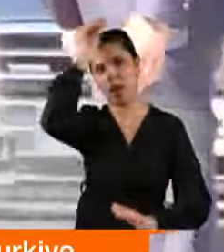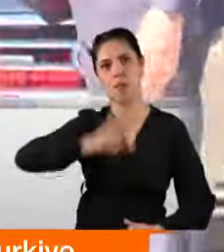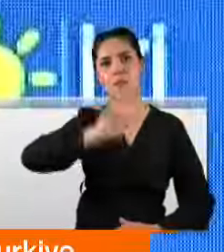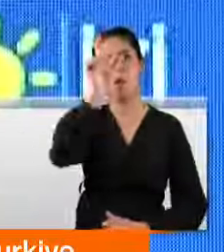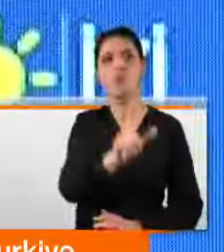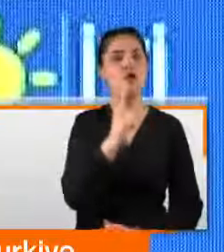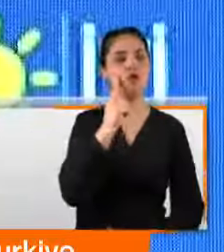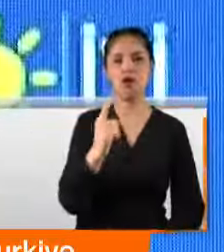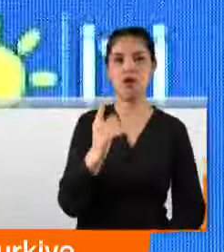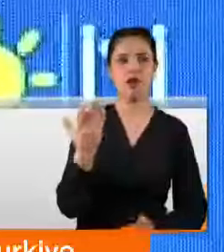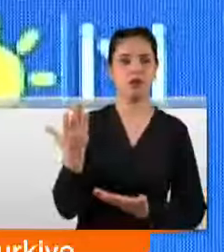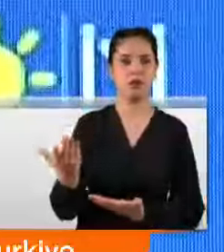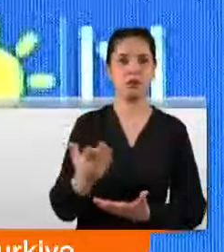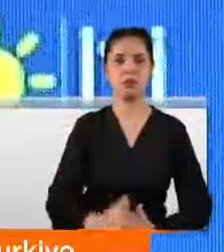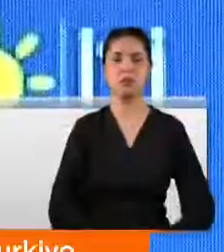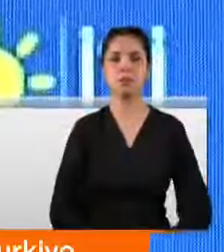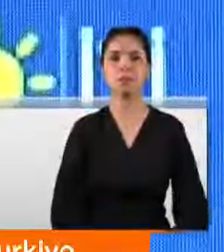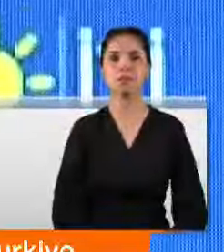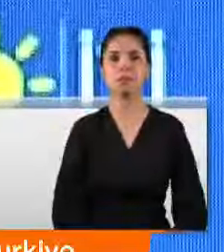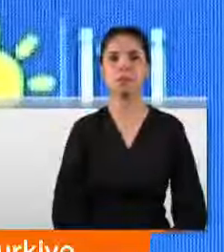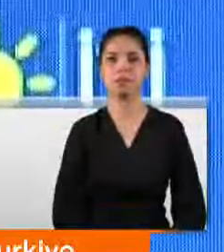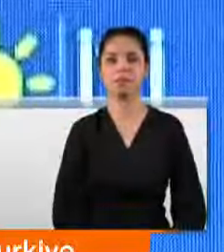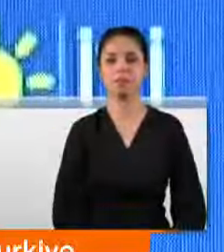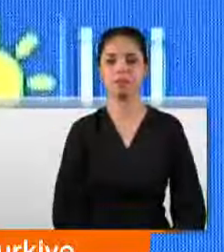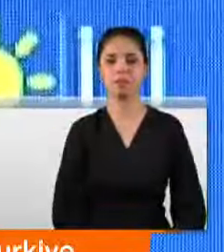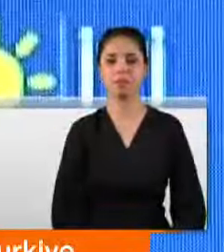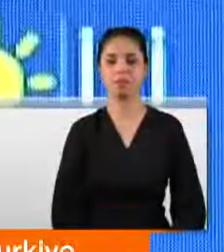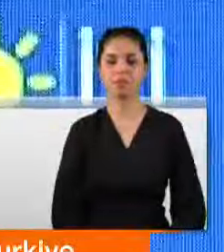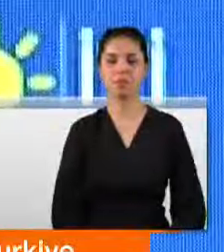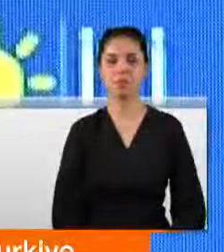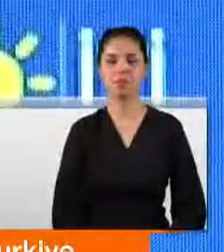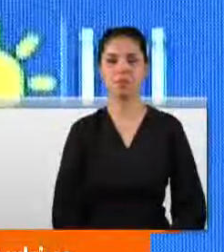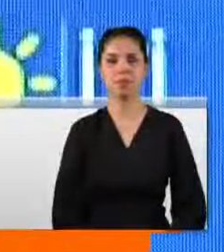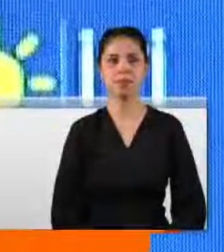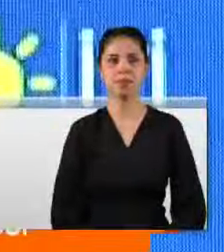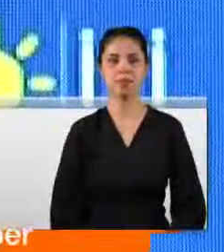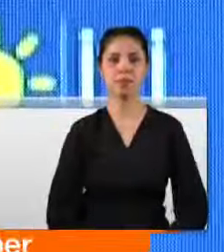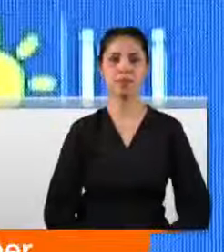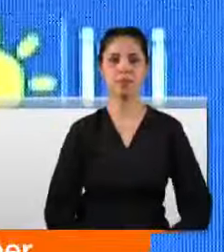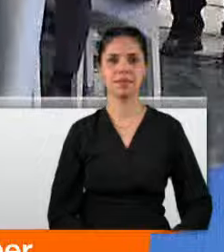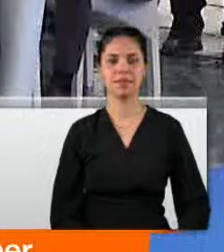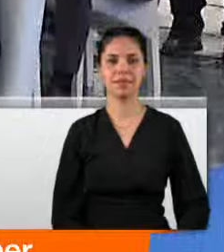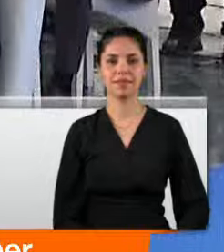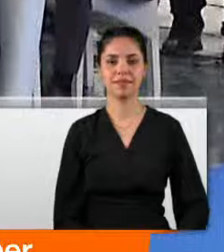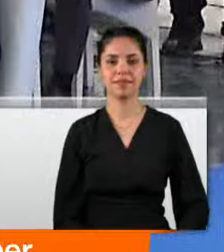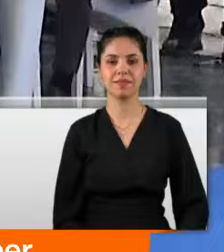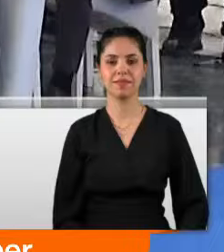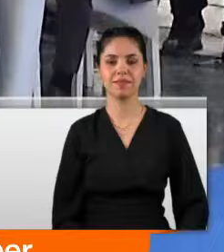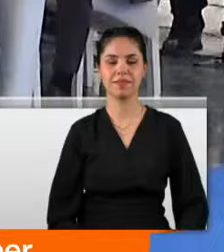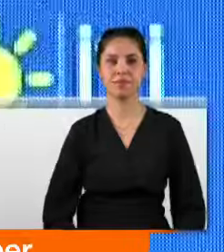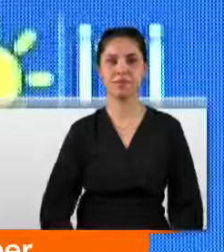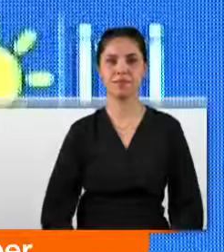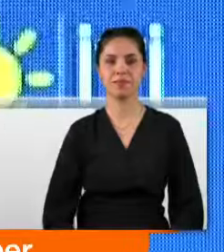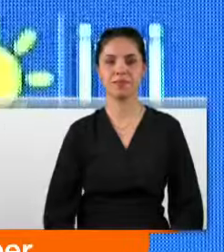İmamoğlu'nu koydu. Dünün mağdurları maalesef bugünün zorbaları oldular. Ekrem